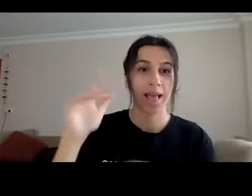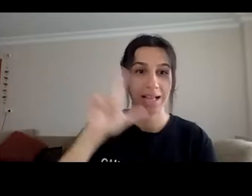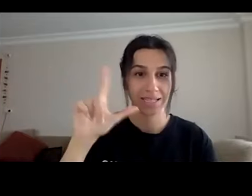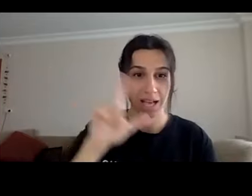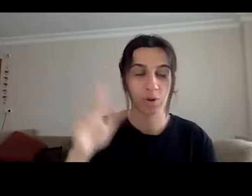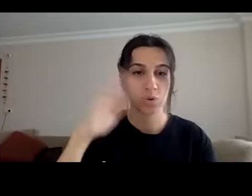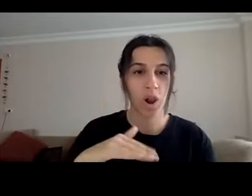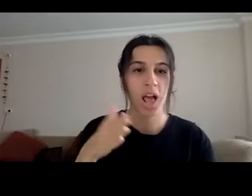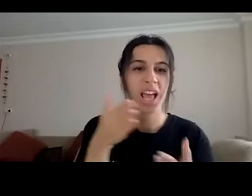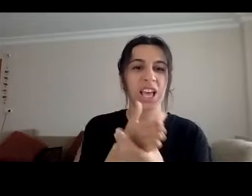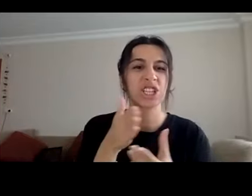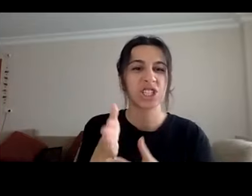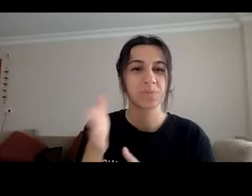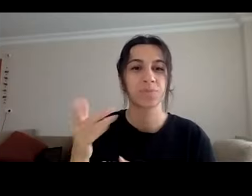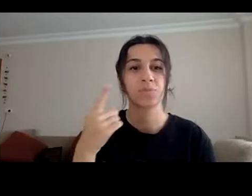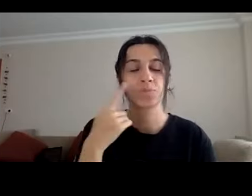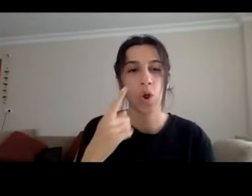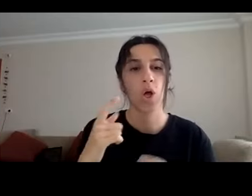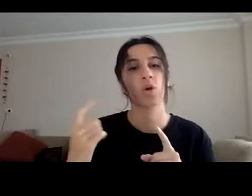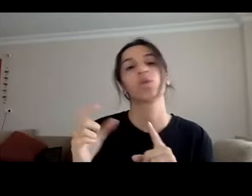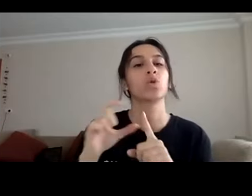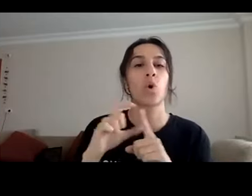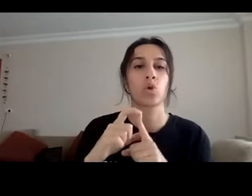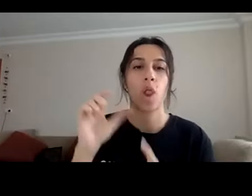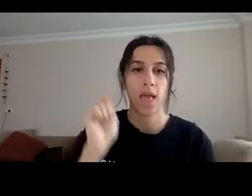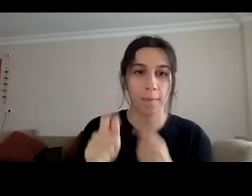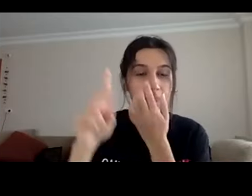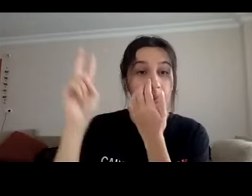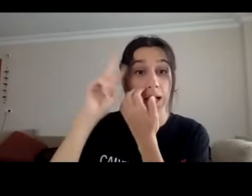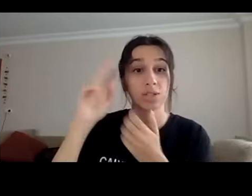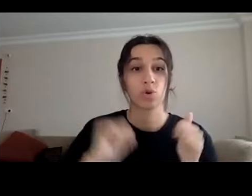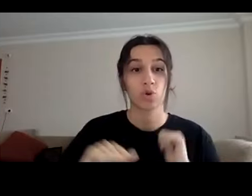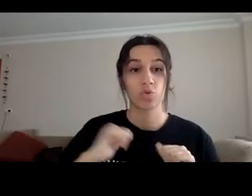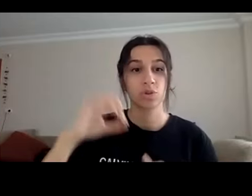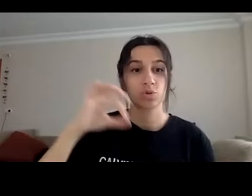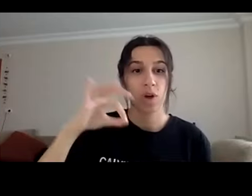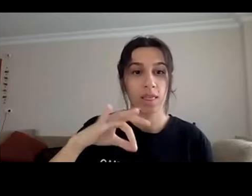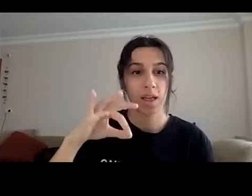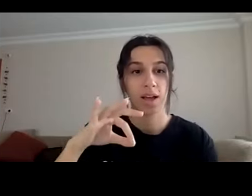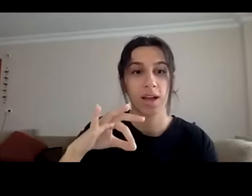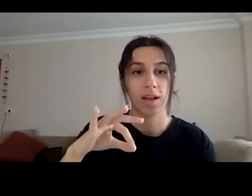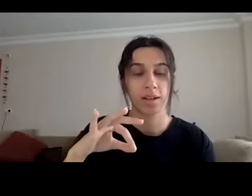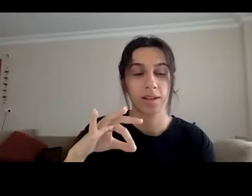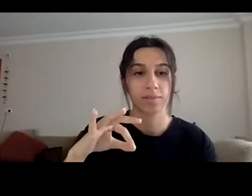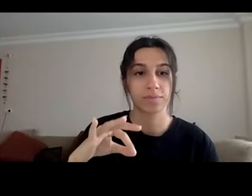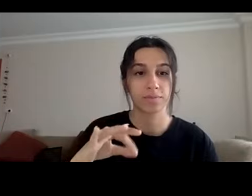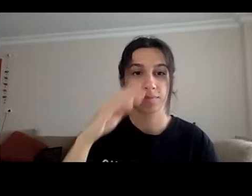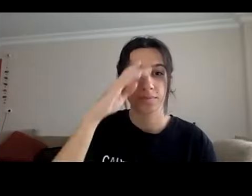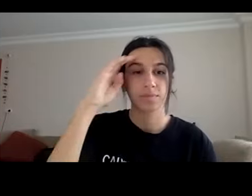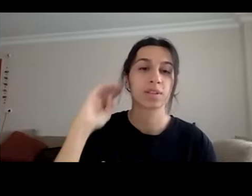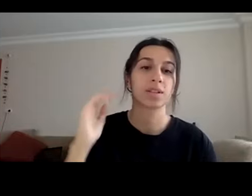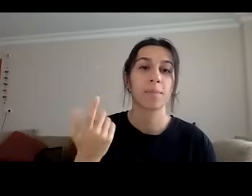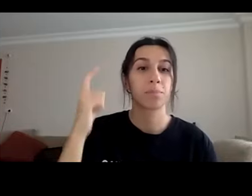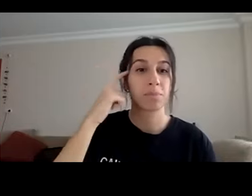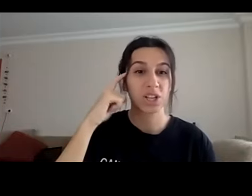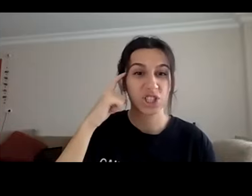bilişim konusunda da doktorasını yapıyor ve Galatasaray Üniversitesi'nde şu anda hem bilişim alanında